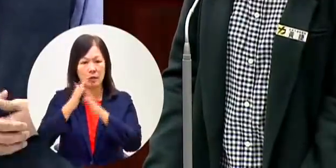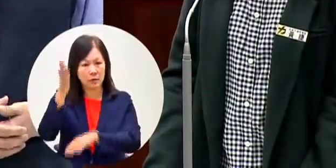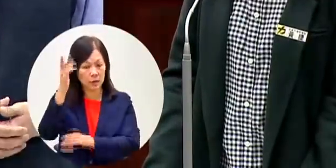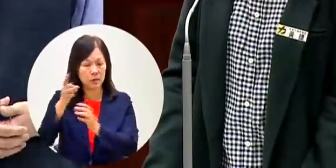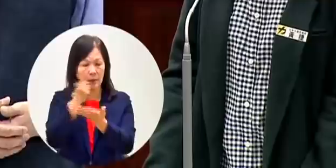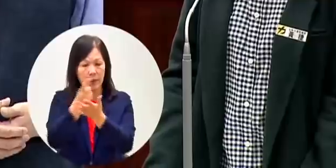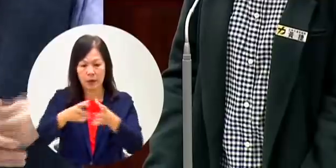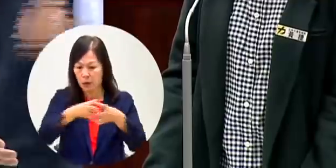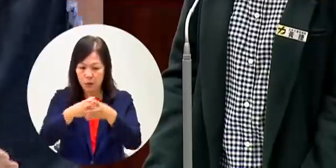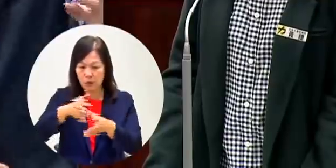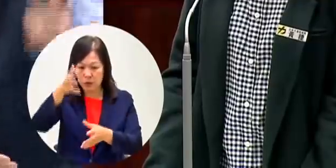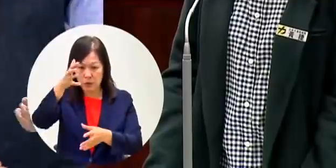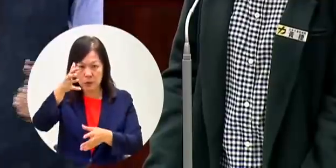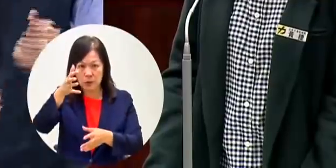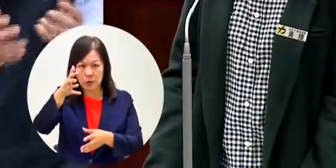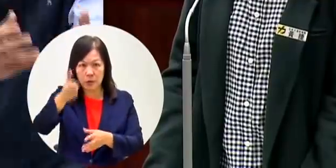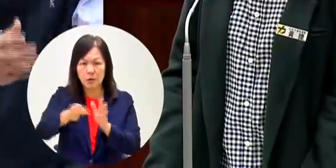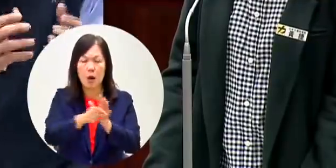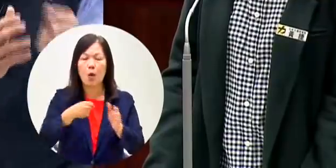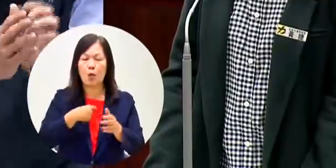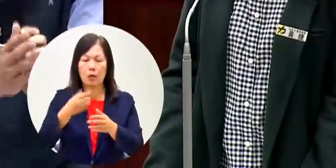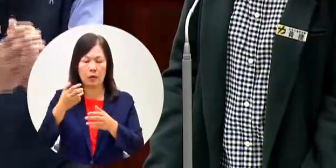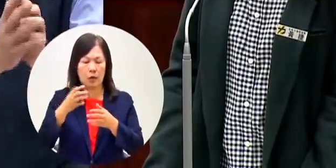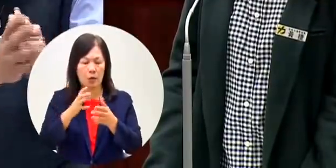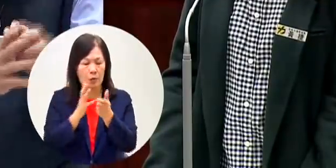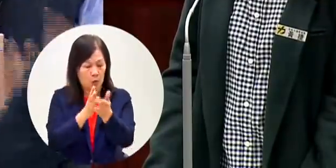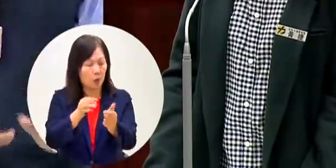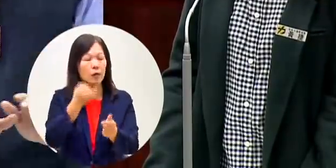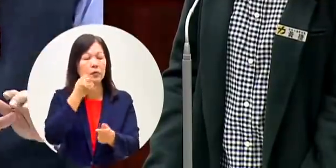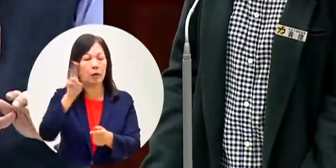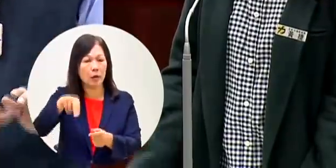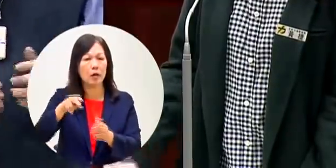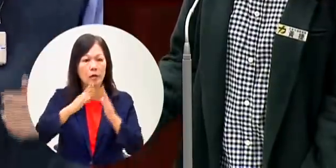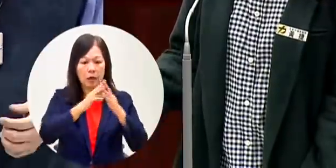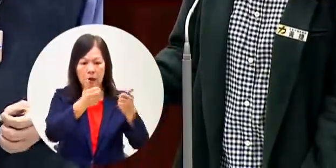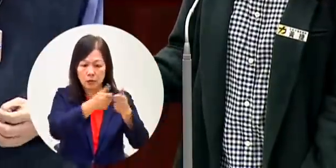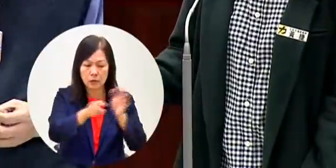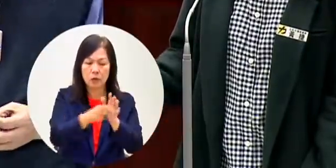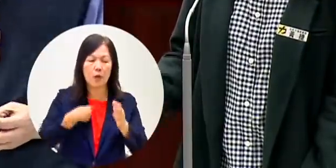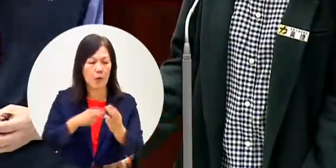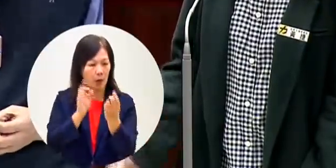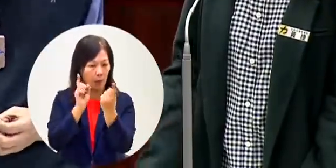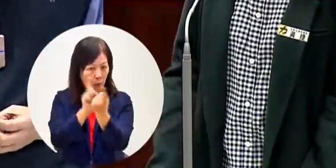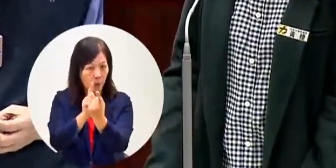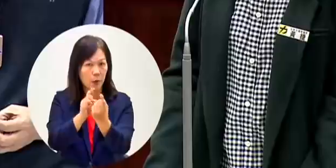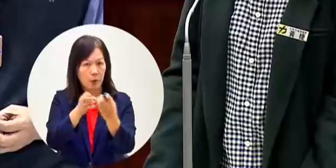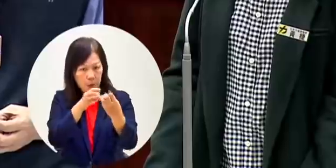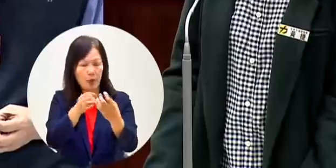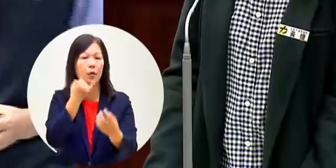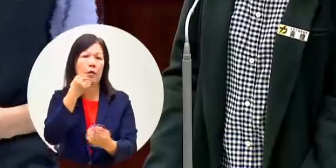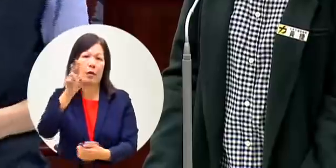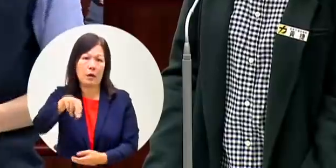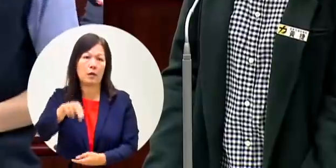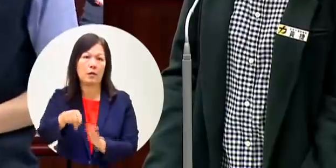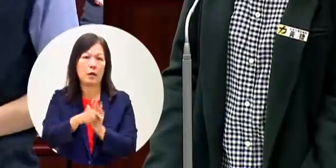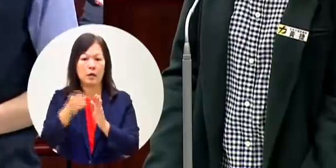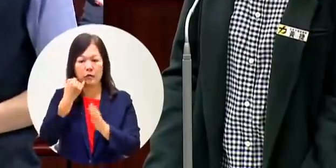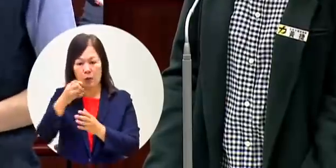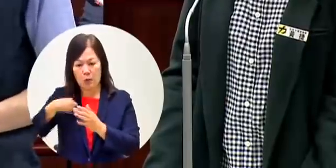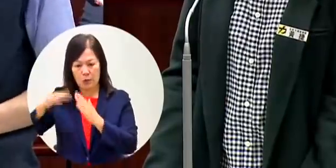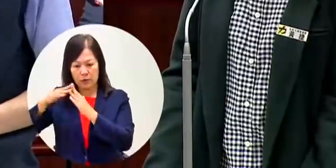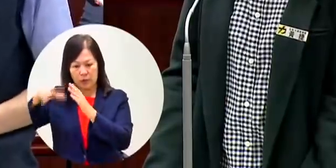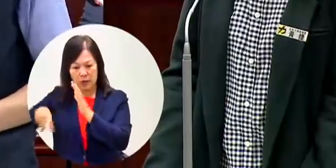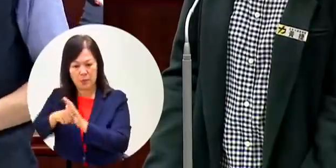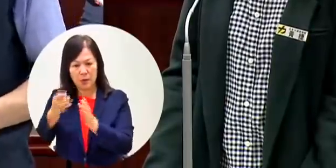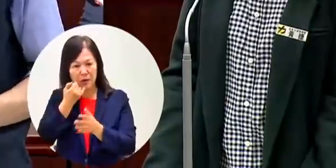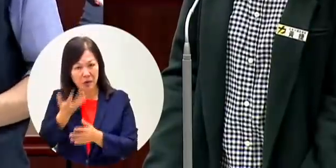，OK， 甚至议员有什么事情，我们来跟你们面对面沟通 ，OK。我家里面人怎么可以带局处长呢？所以这个"带"